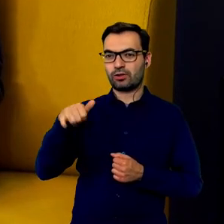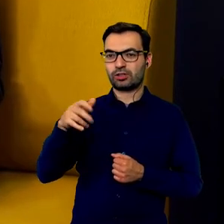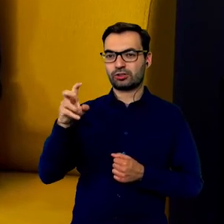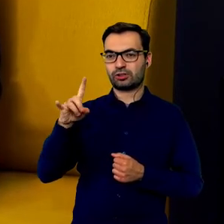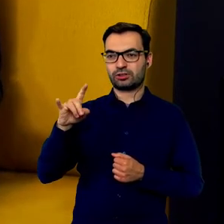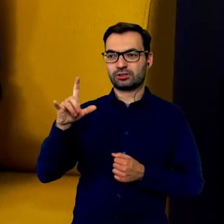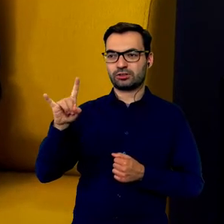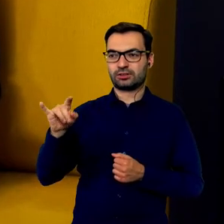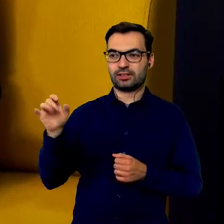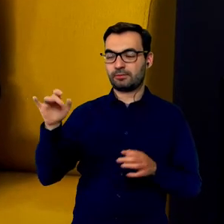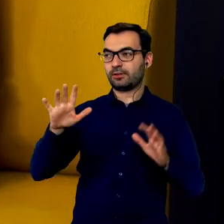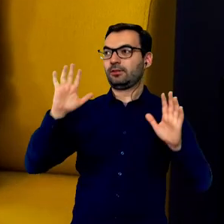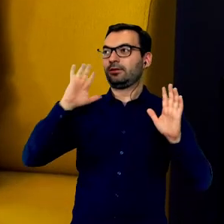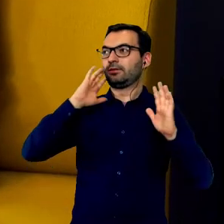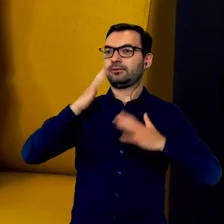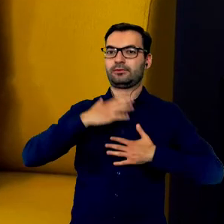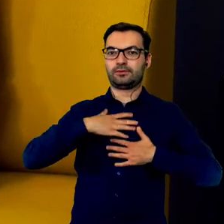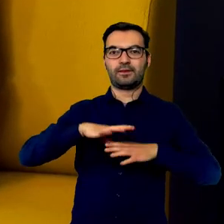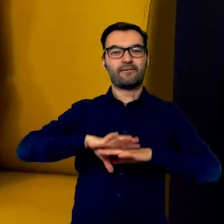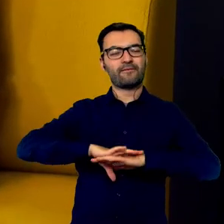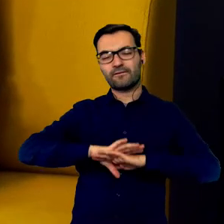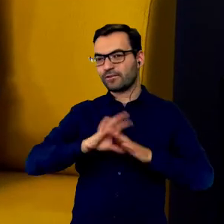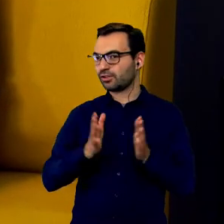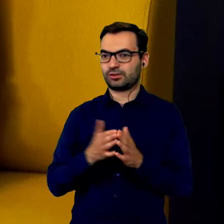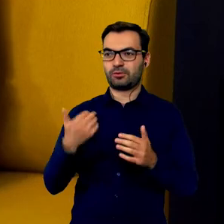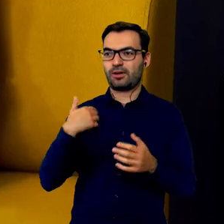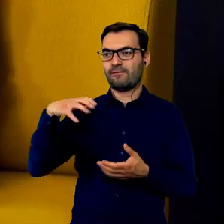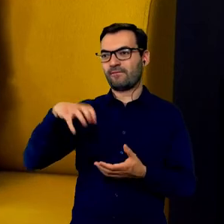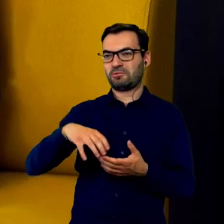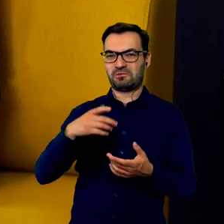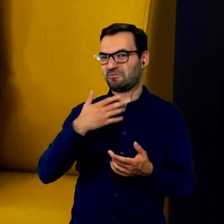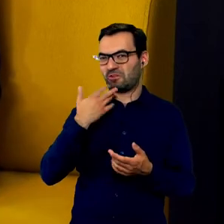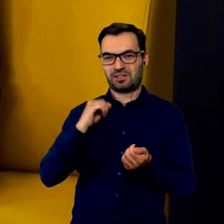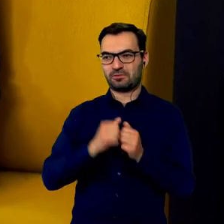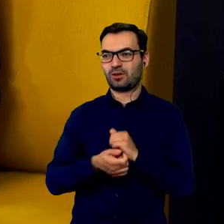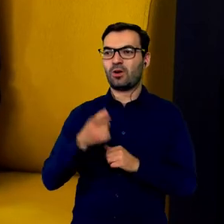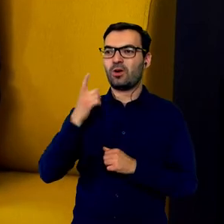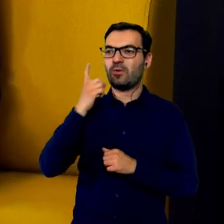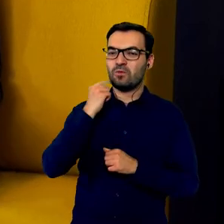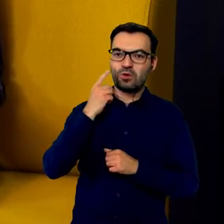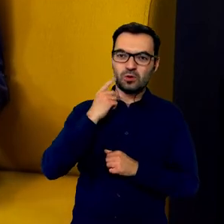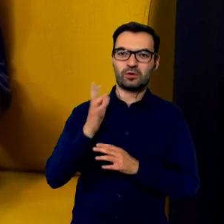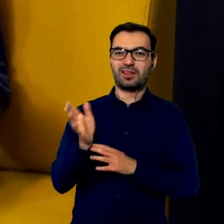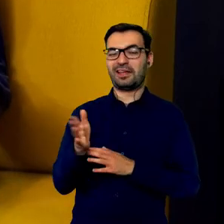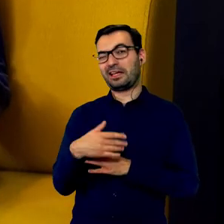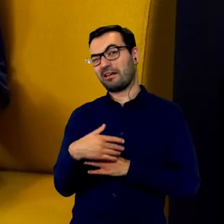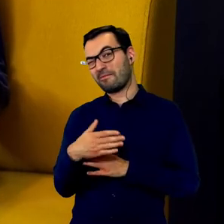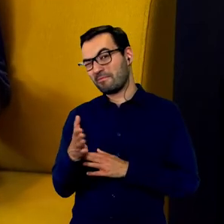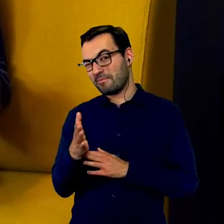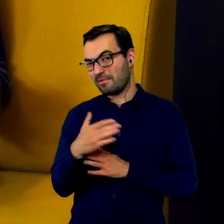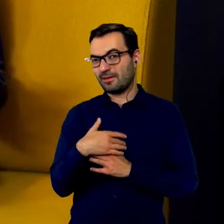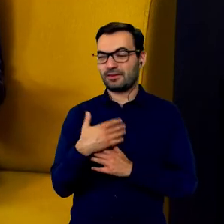to musieli być zachwyceni. Tam było wszystko. Ta wyspa się nie zmieniła. Miód, ryby,